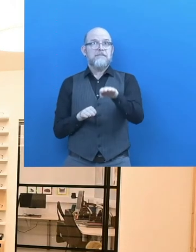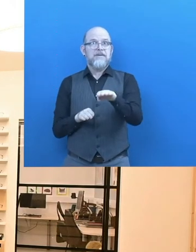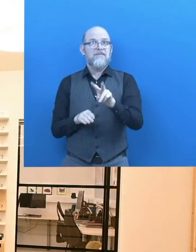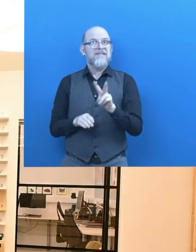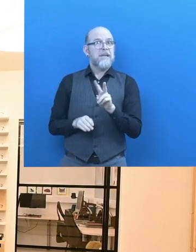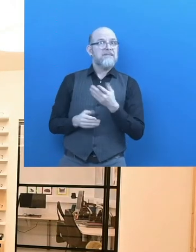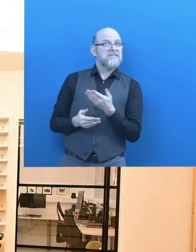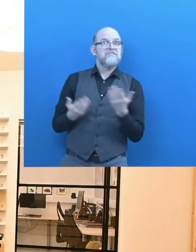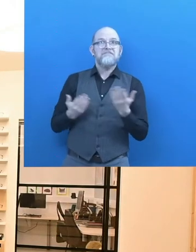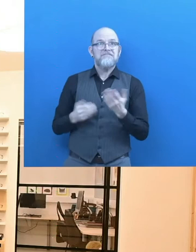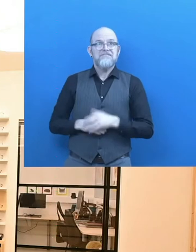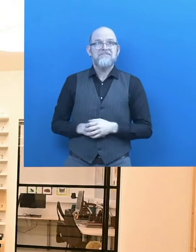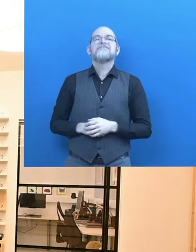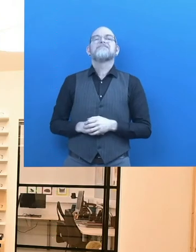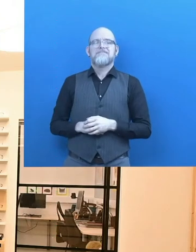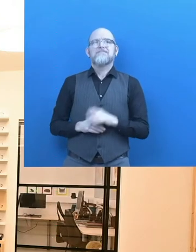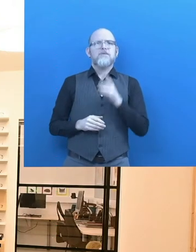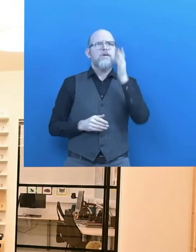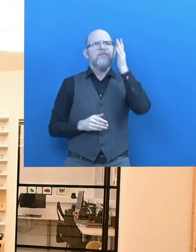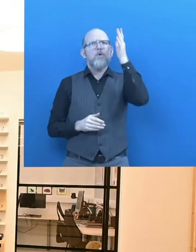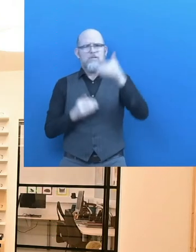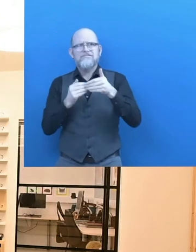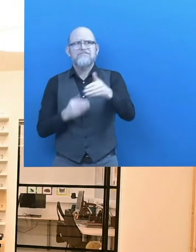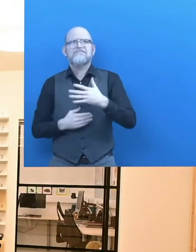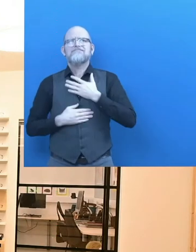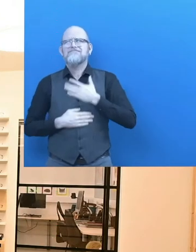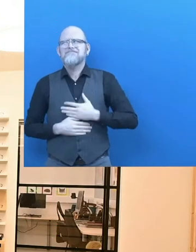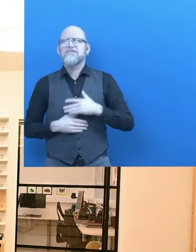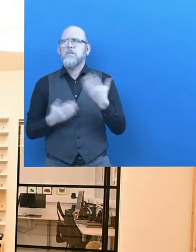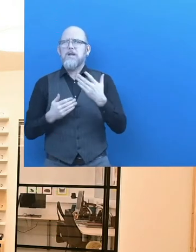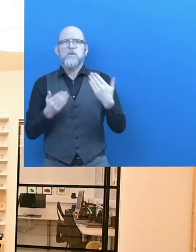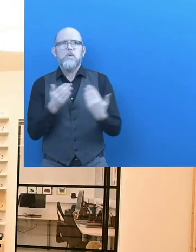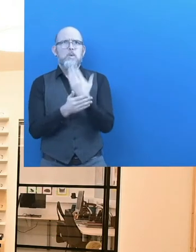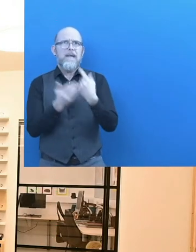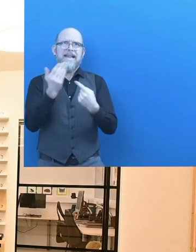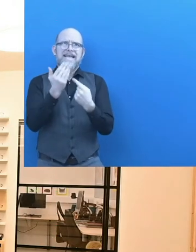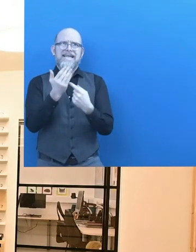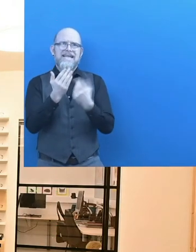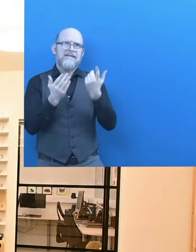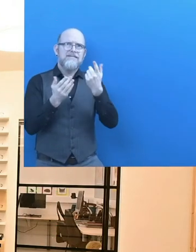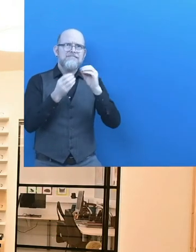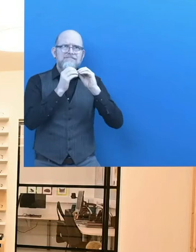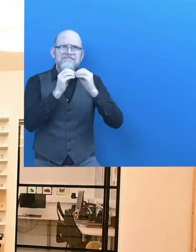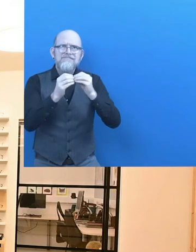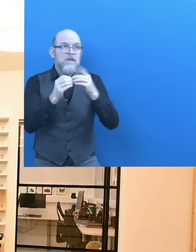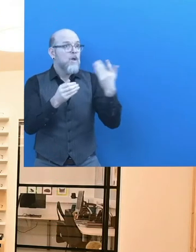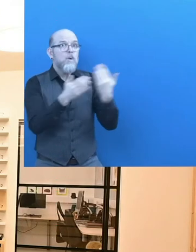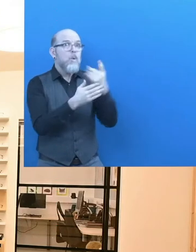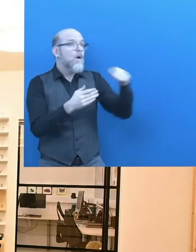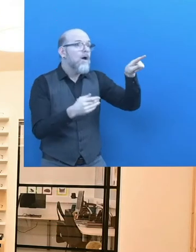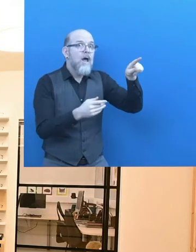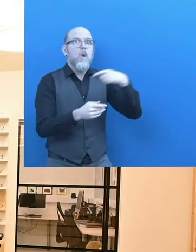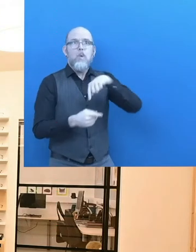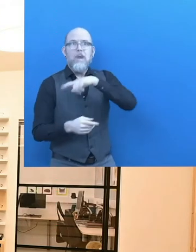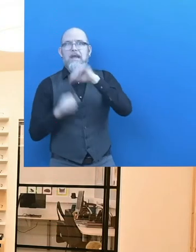Die Perspektive für die Zukunft ist, dass wir natürlich jegliche neue Technologie für unsere Zielgruppe evaluieren, ob